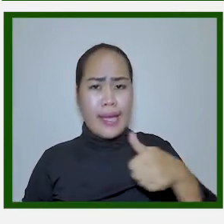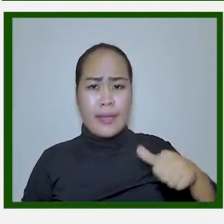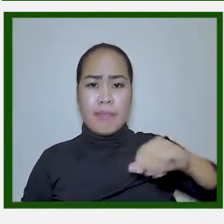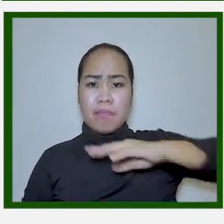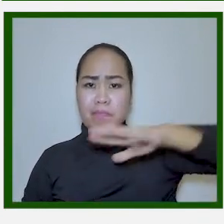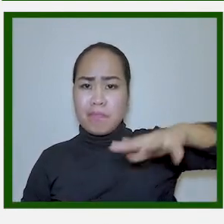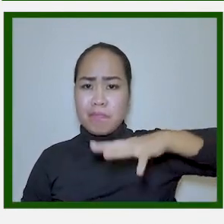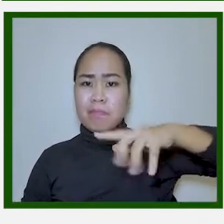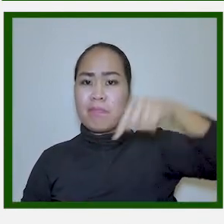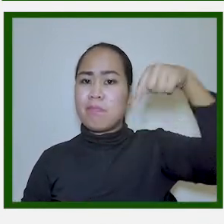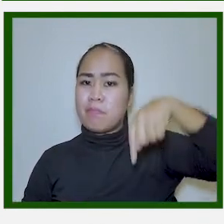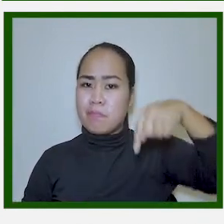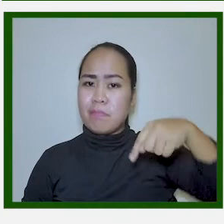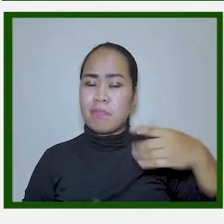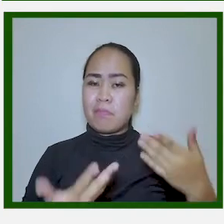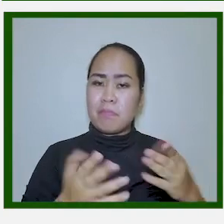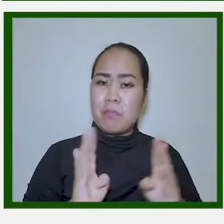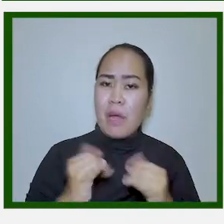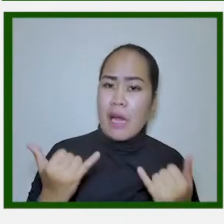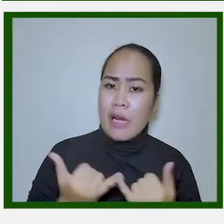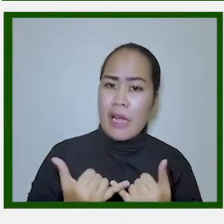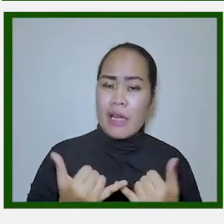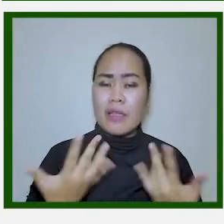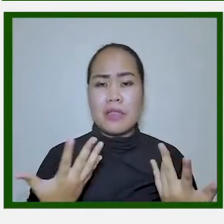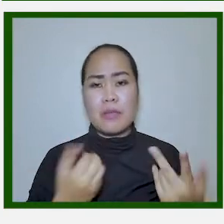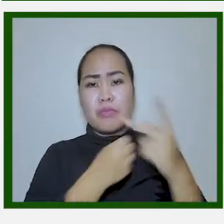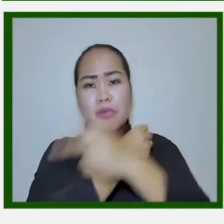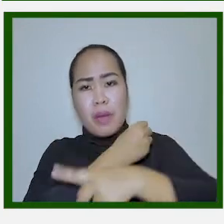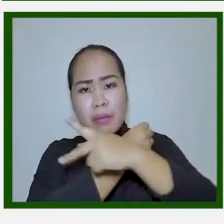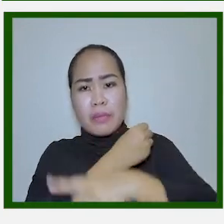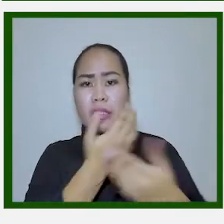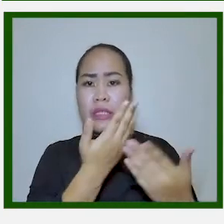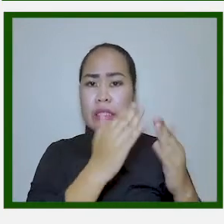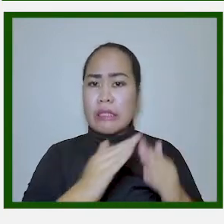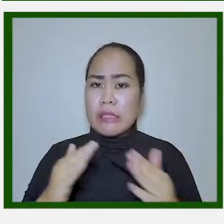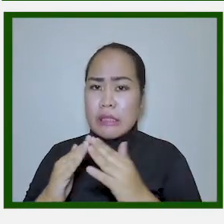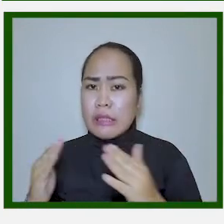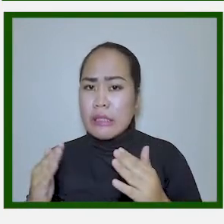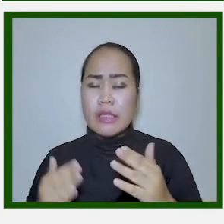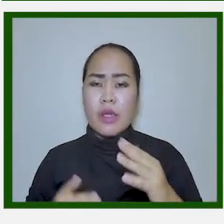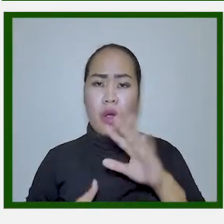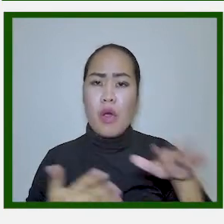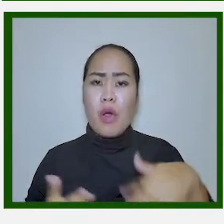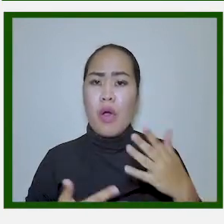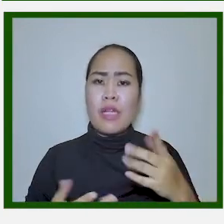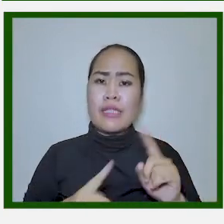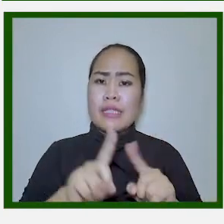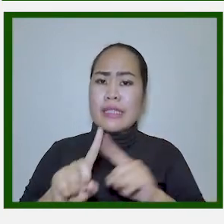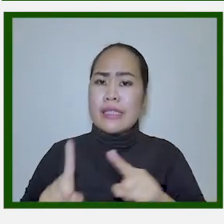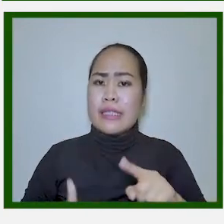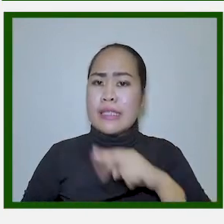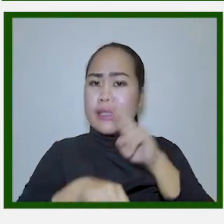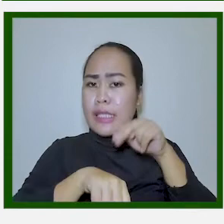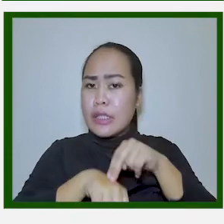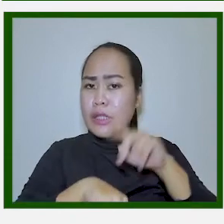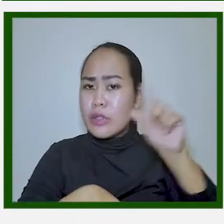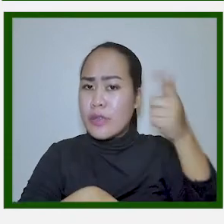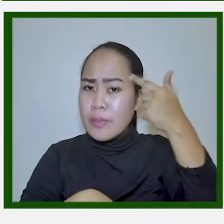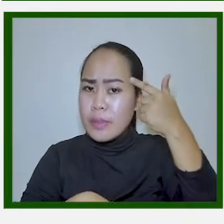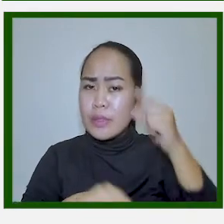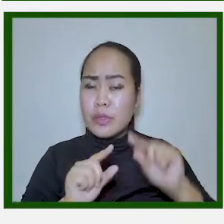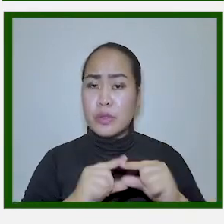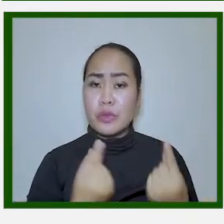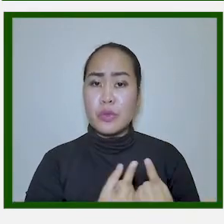municipality, city or provincial, no, or even yung mga ibang government, national government agencies, no, may kanya-kanya silang mga